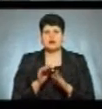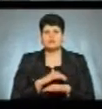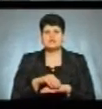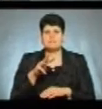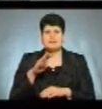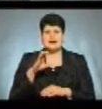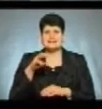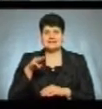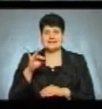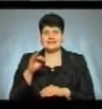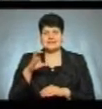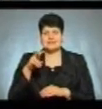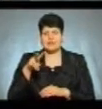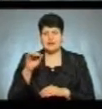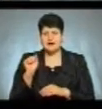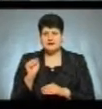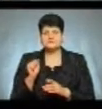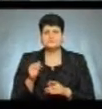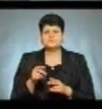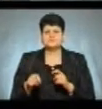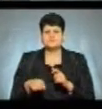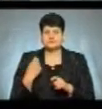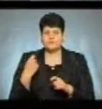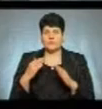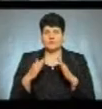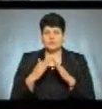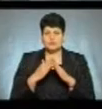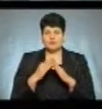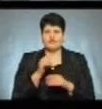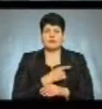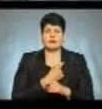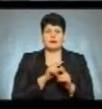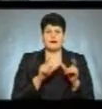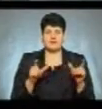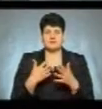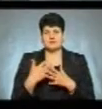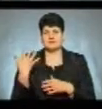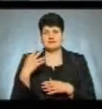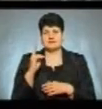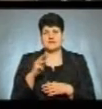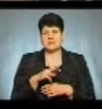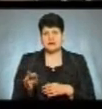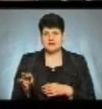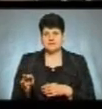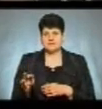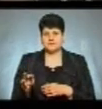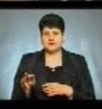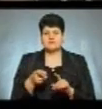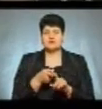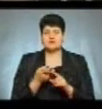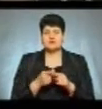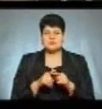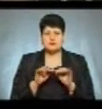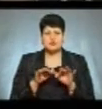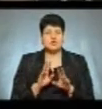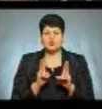Мстислава пошкоджено покрівлю на будівлі Підволочиської лікарні. Орієнтовна площа – 50 квадратних метрів. Внаслідок події